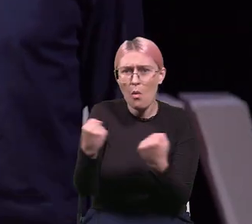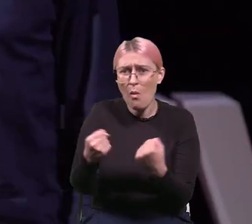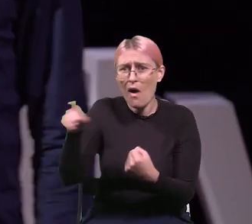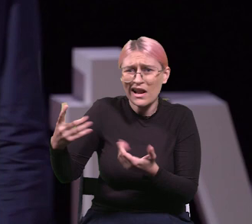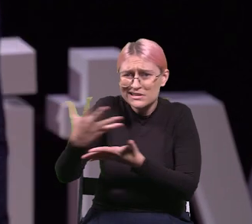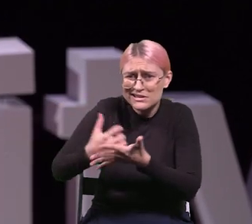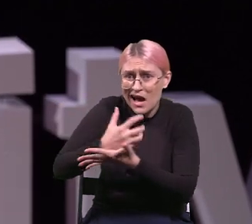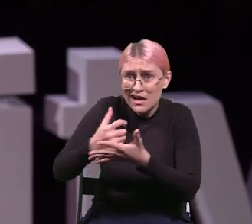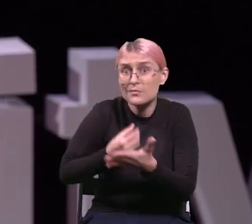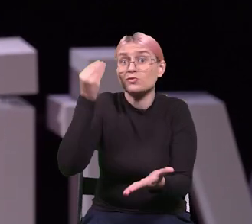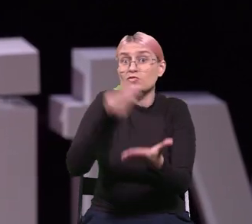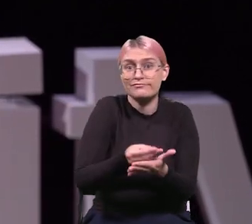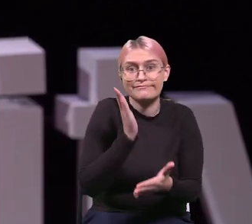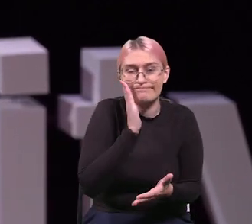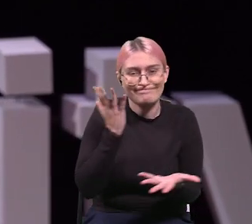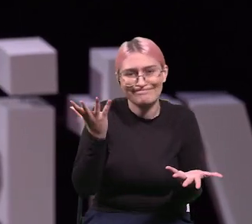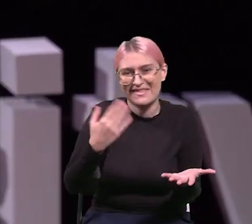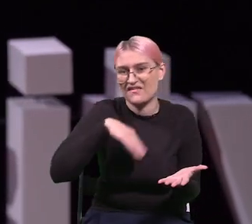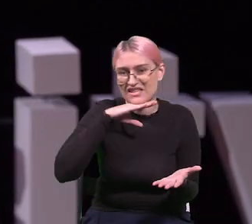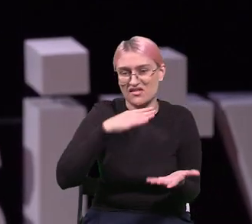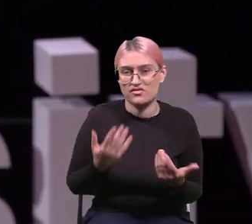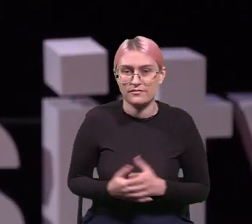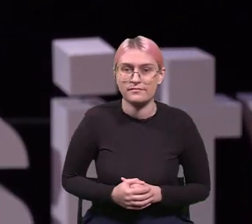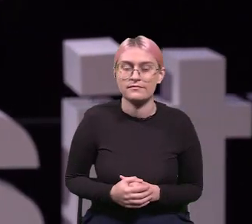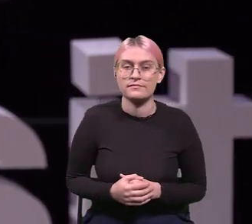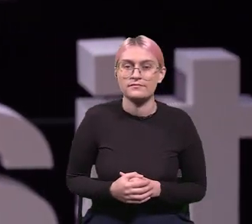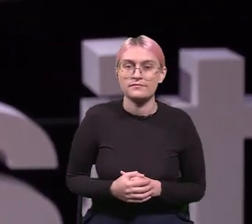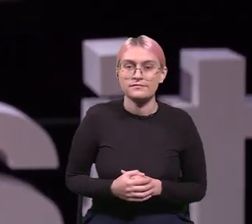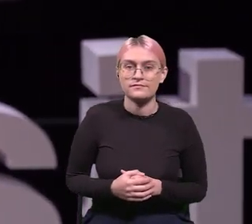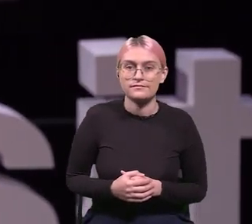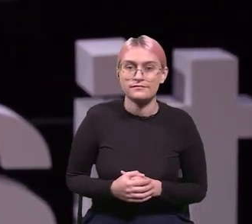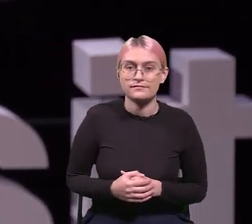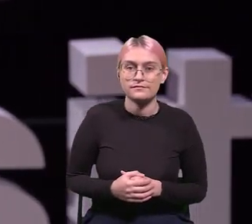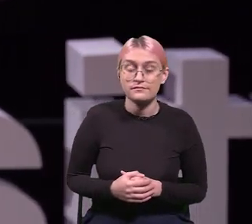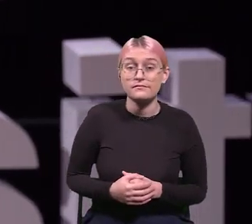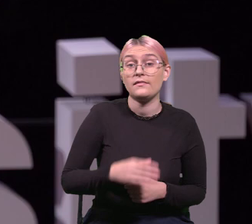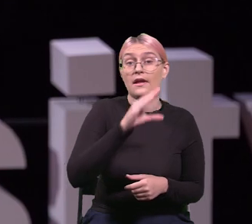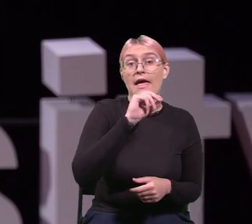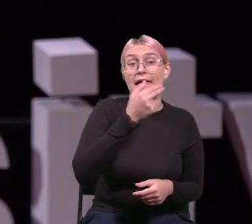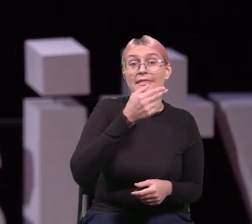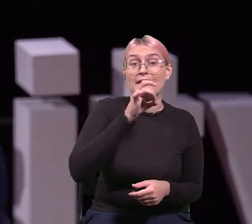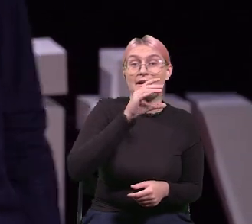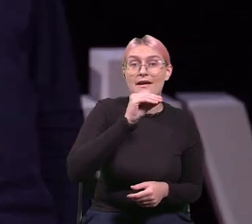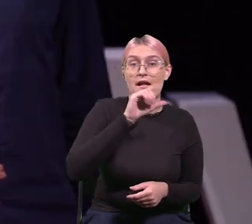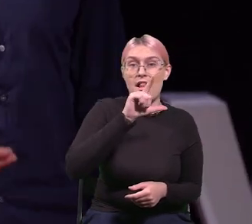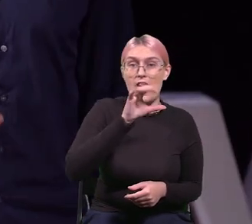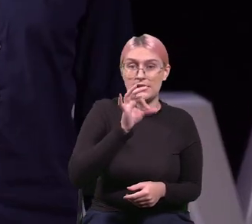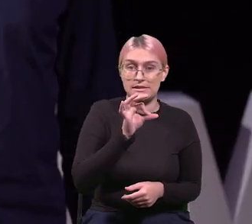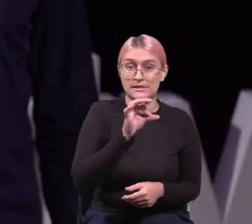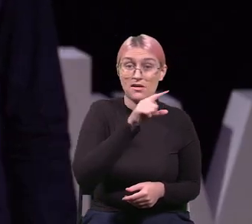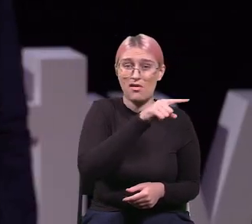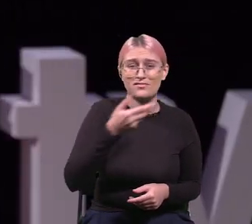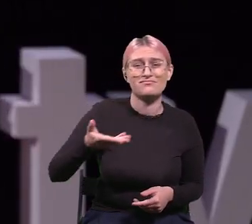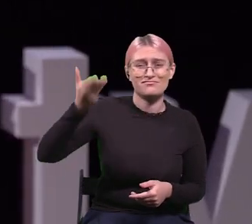roku wybudowano najwięcej mieszkań w ostatnich latach. Niejaki Engels już dawno temu stwierdził, że problemem